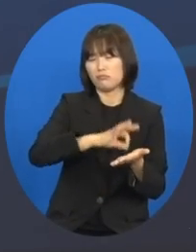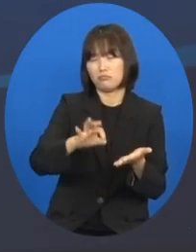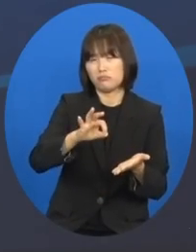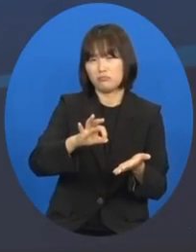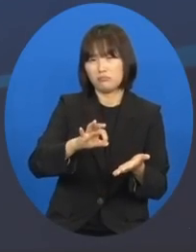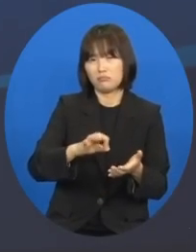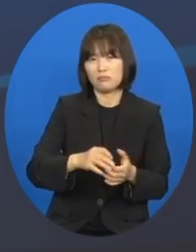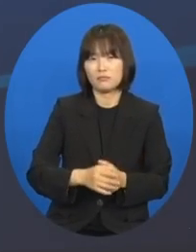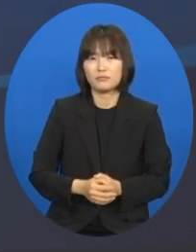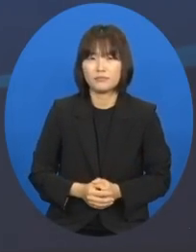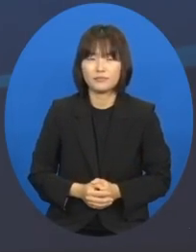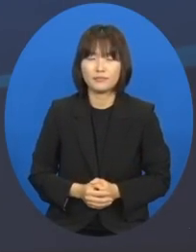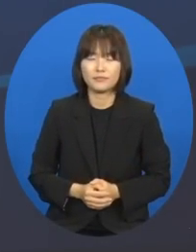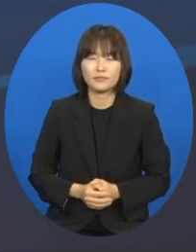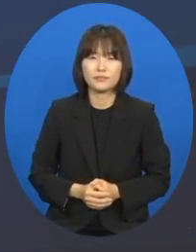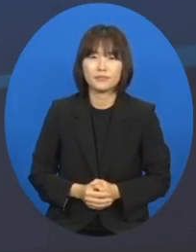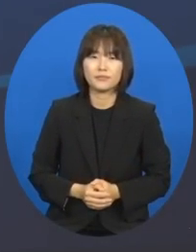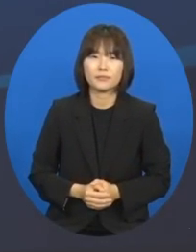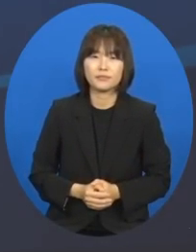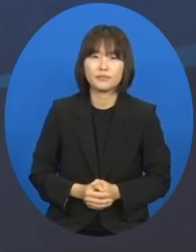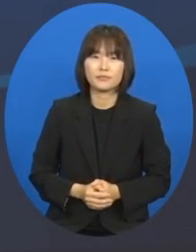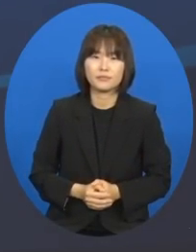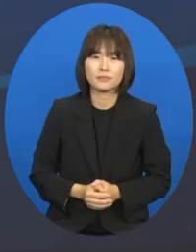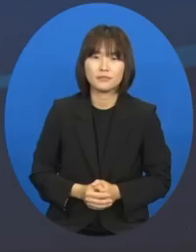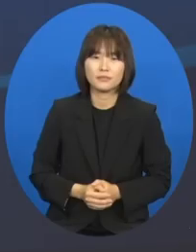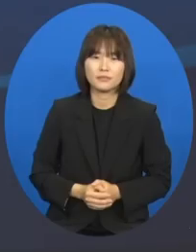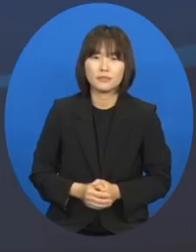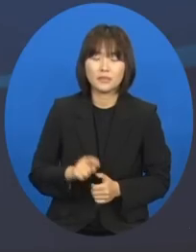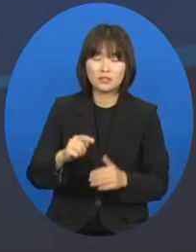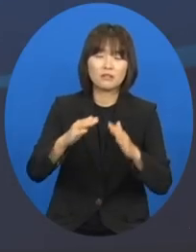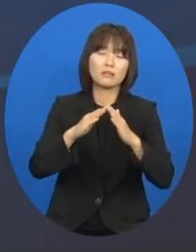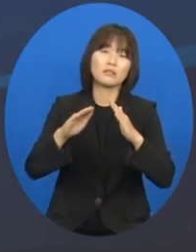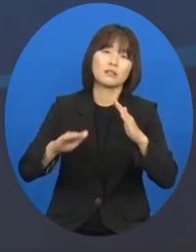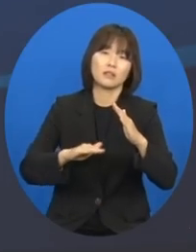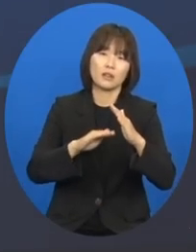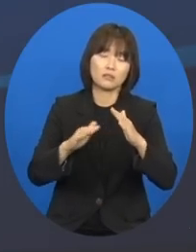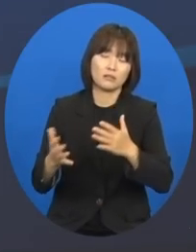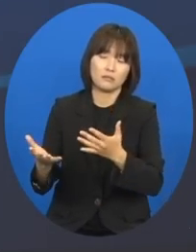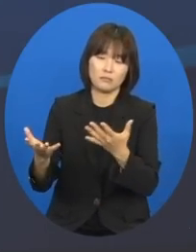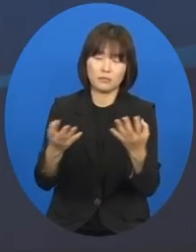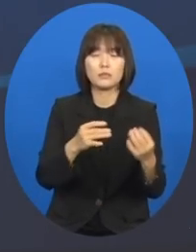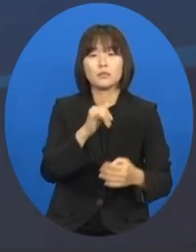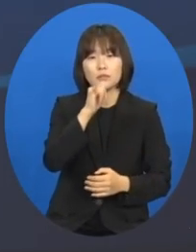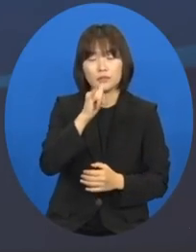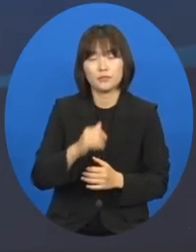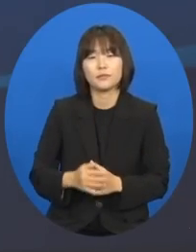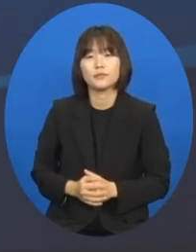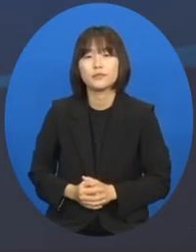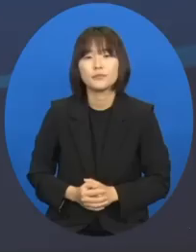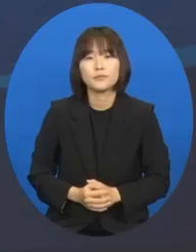죄송해요 여러분 집 얘기를 해서 그런 집들이 적지 않거든요